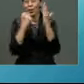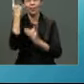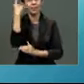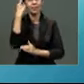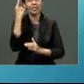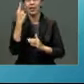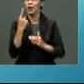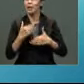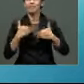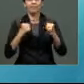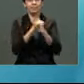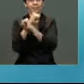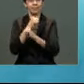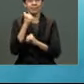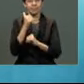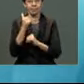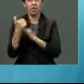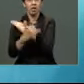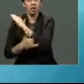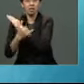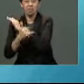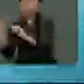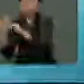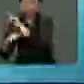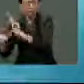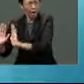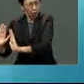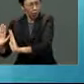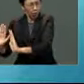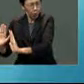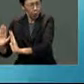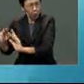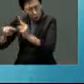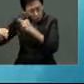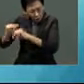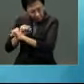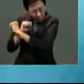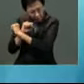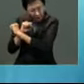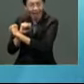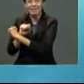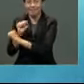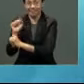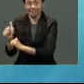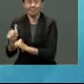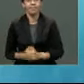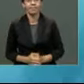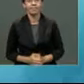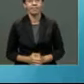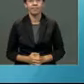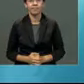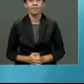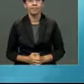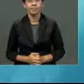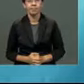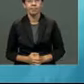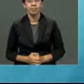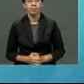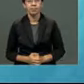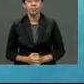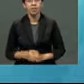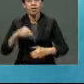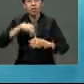นั้นปัจจัยที่เกิดขึ้นจากต่างประเทศจะได้รบกวนเราน้อยที่สุดนะครับมาดูแล้วก็คือทำให้ผู้เข้าการกักกันสะส